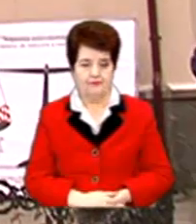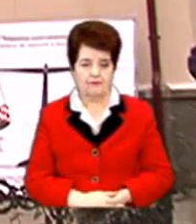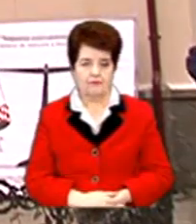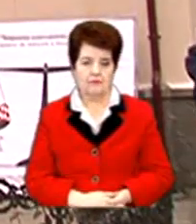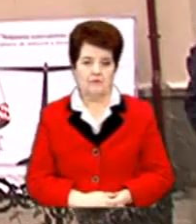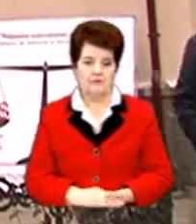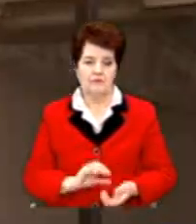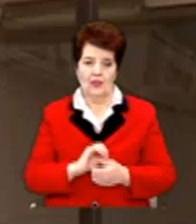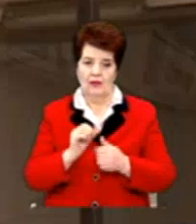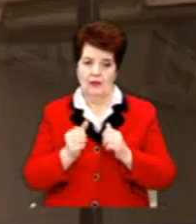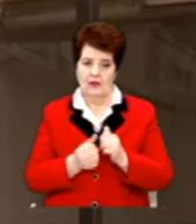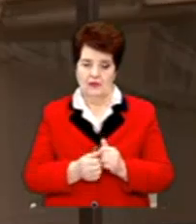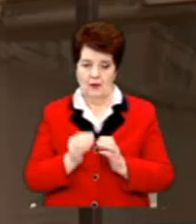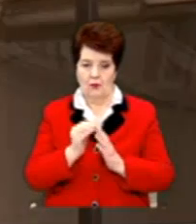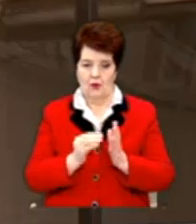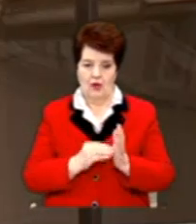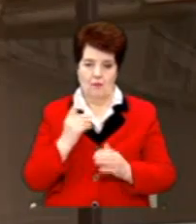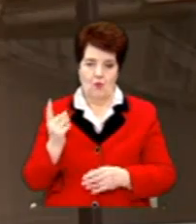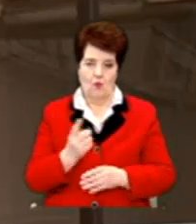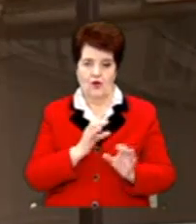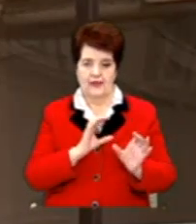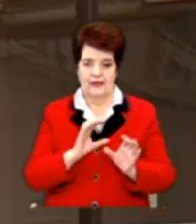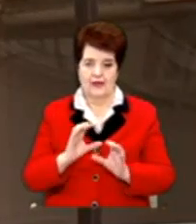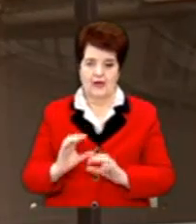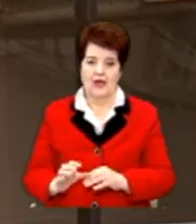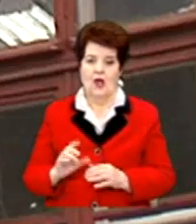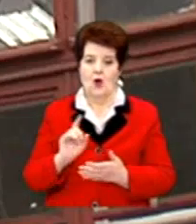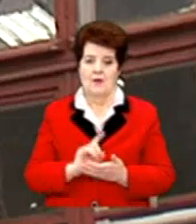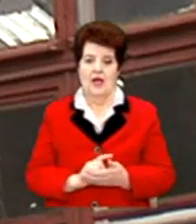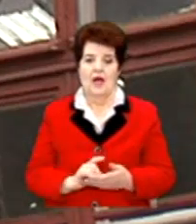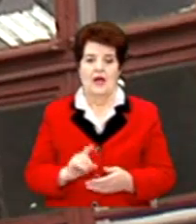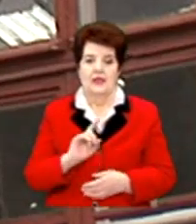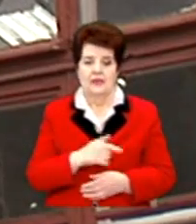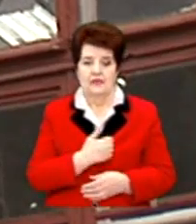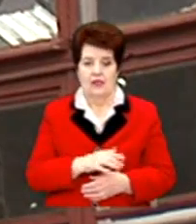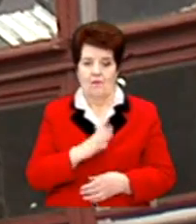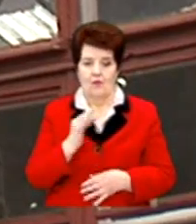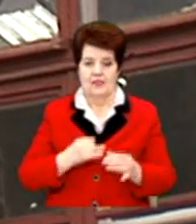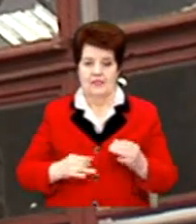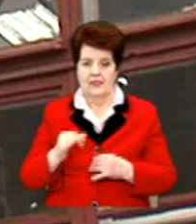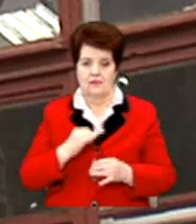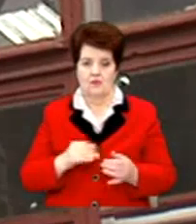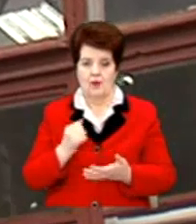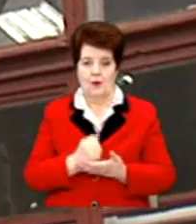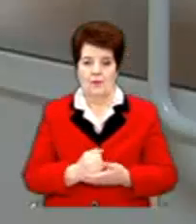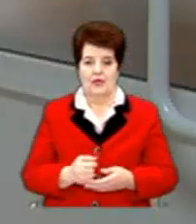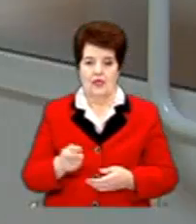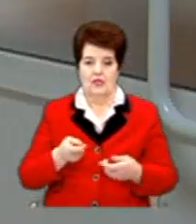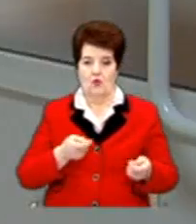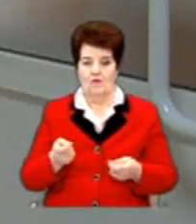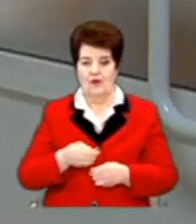Noile modificări privind programul unic al asigurării obligatorii de asistență medicală au fost discutate și aprobate de guvern.